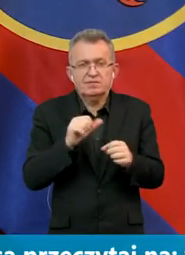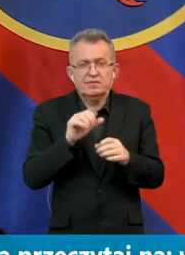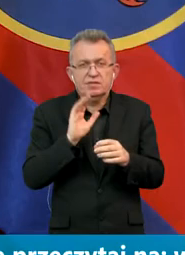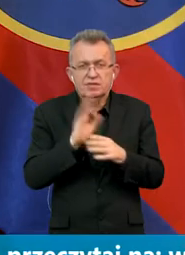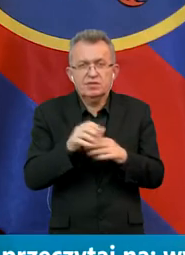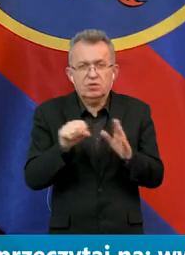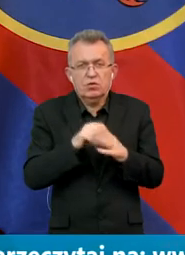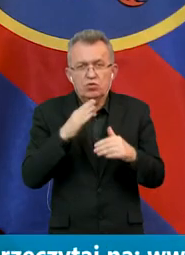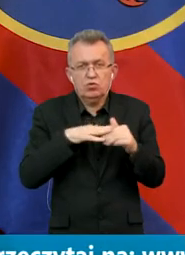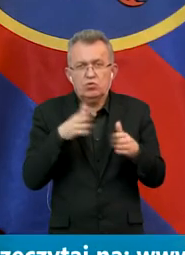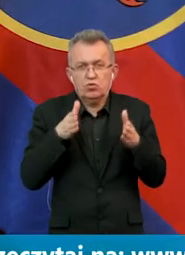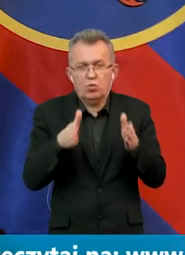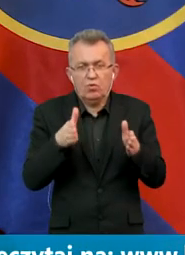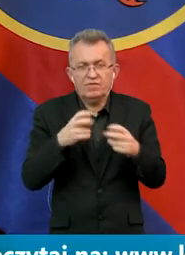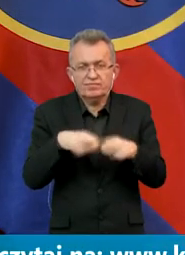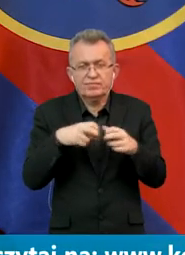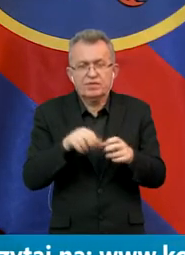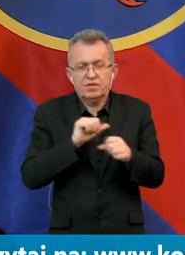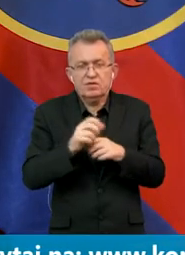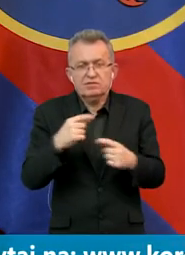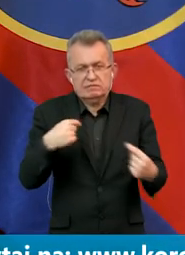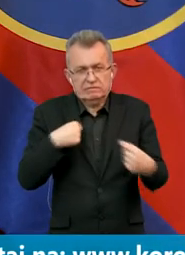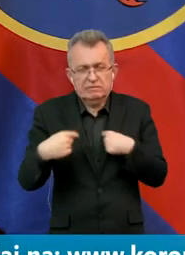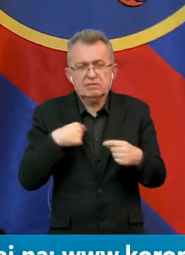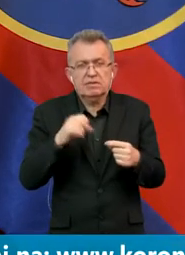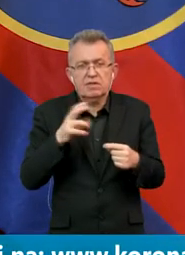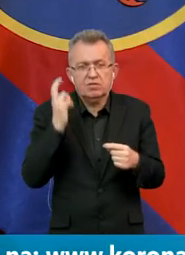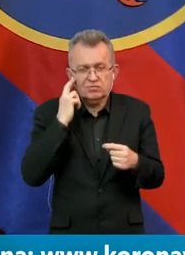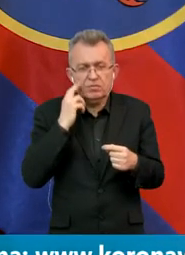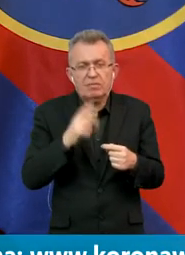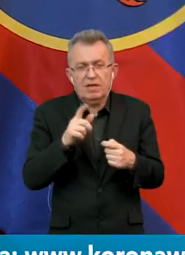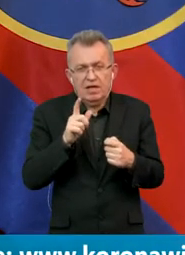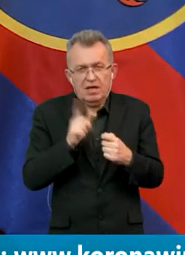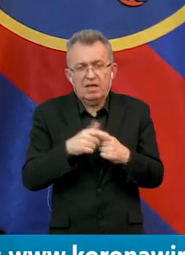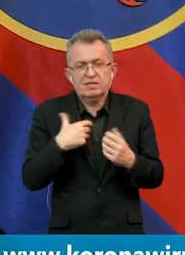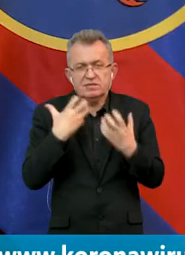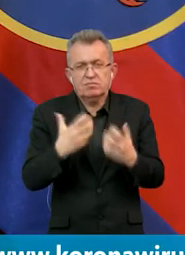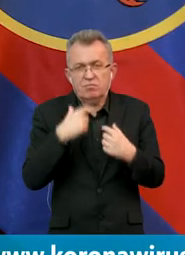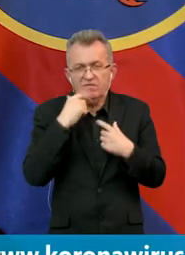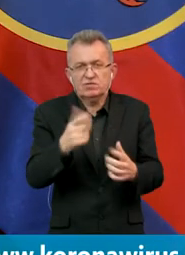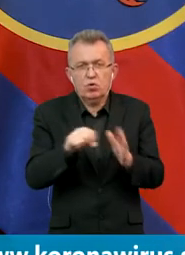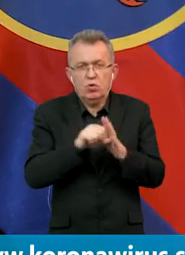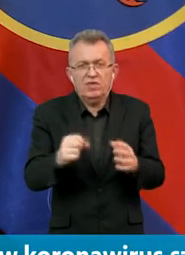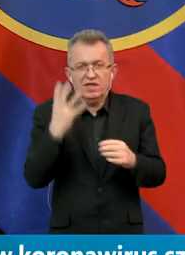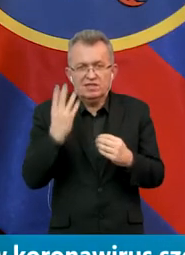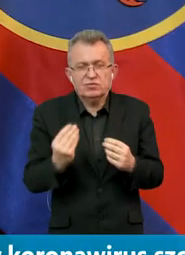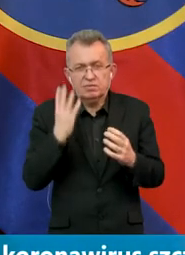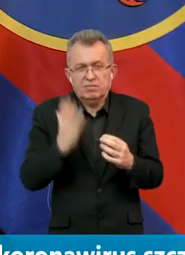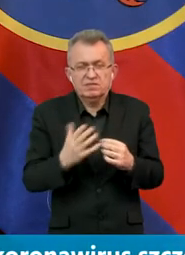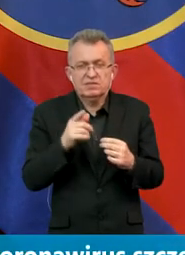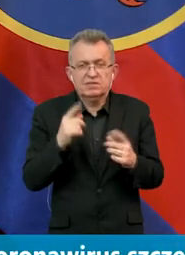w tych inwestycjach drogowych. One męczą nas trochę, no ale pragnę zapewnić, że już od jesieni zacznie się ta